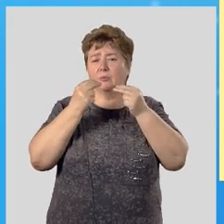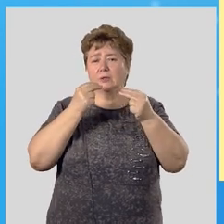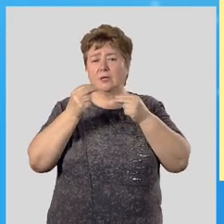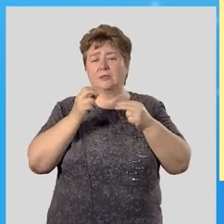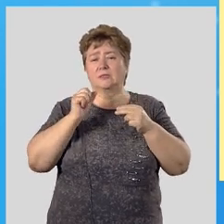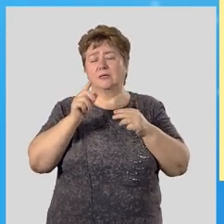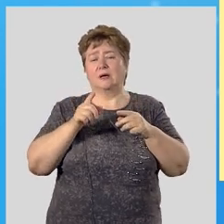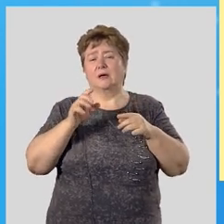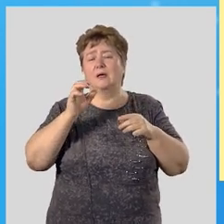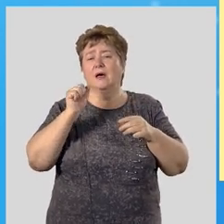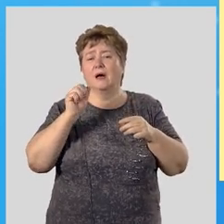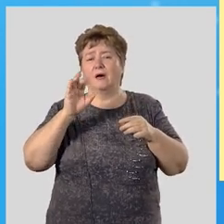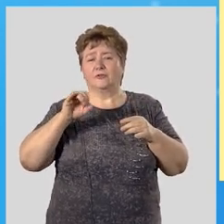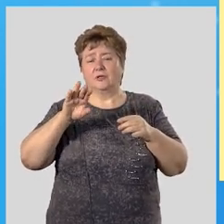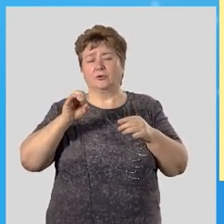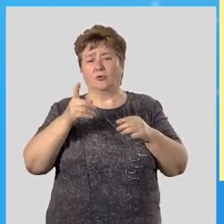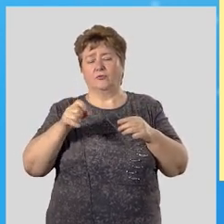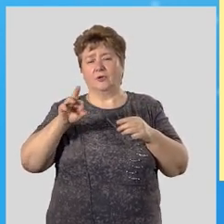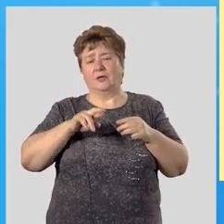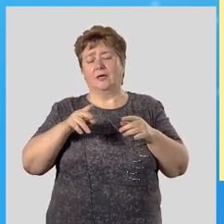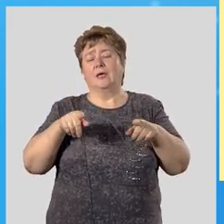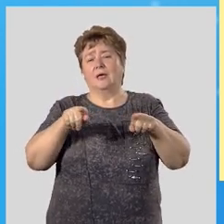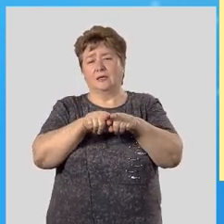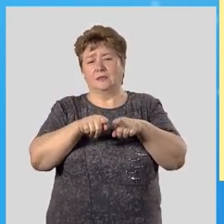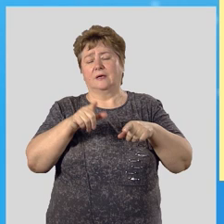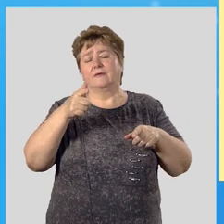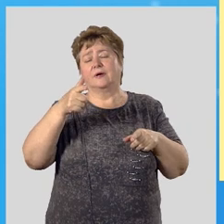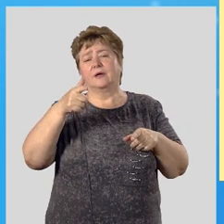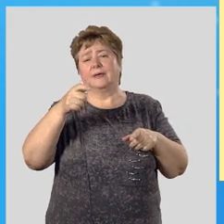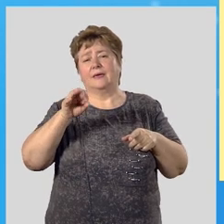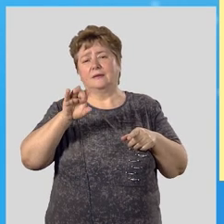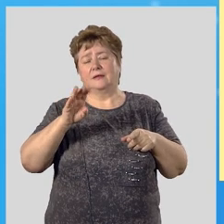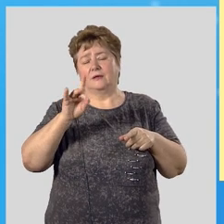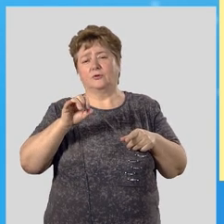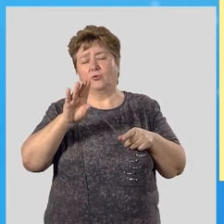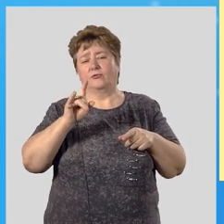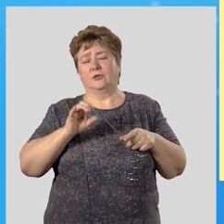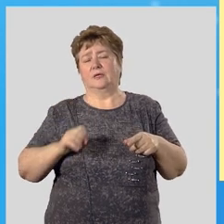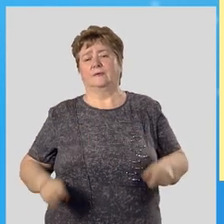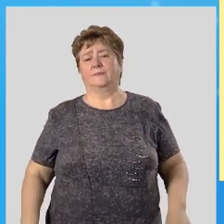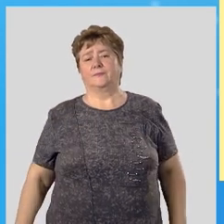питается как автотрофно, так и гетеротрофно.